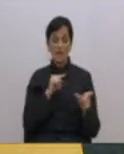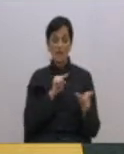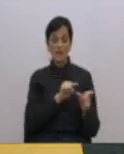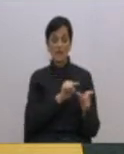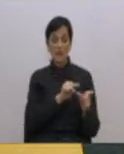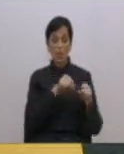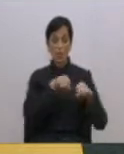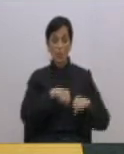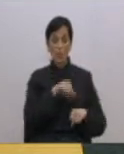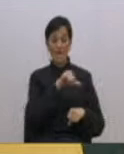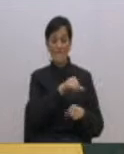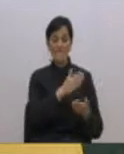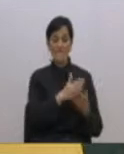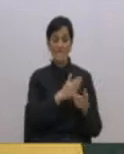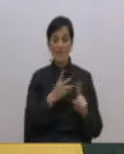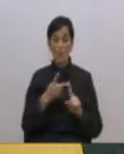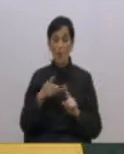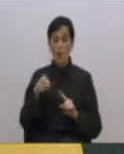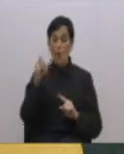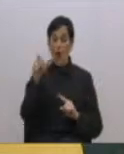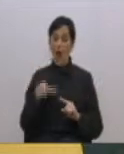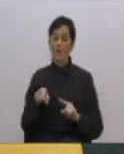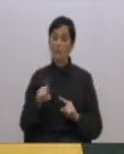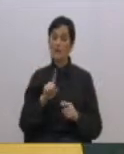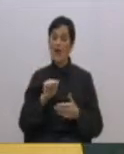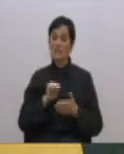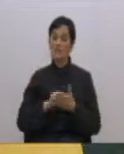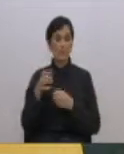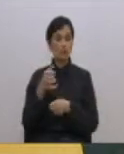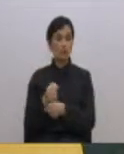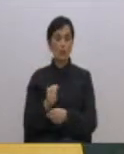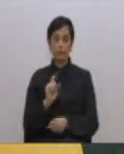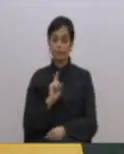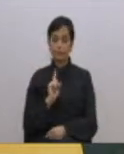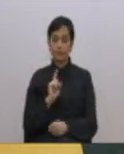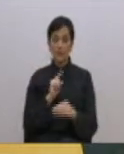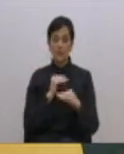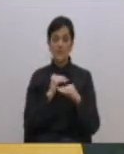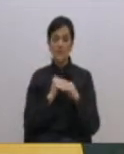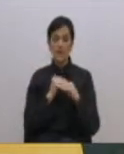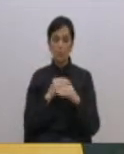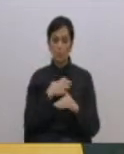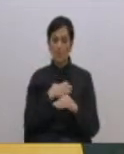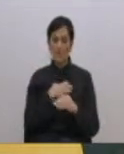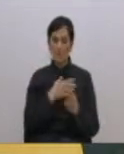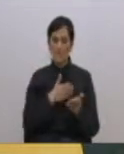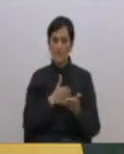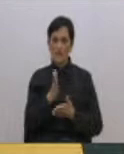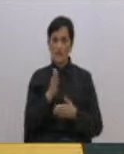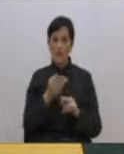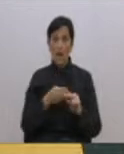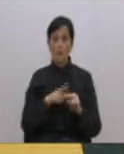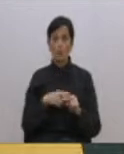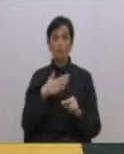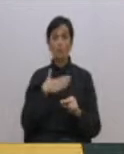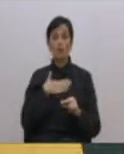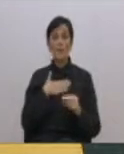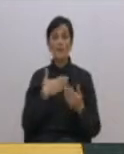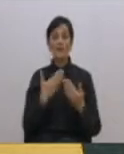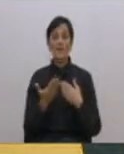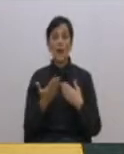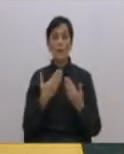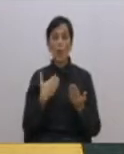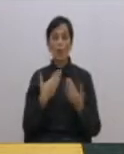რაღაცის უფლება, მეორე ადამიანს რაღაცი მიზეზის გამო ეს არ უნდა შეეძლო. თანასწორობის მთავარი პრინციპი ჩემთვის. ამიტომ ჩემი დამოკიდებულება